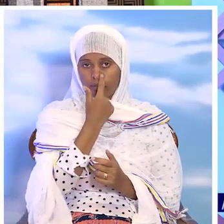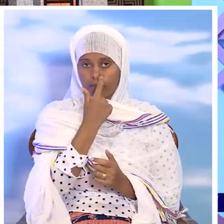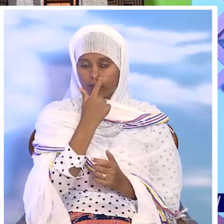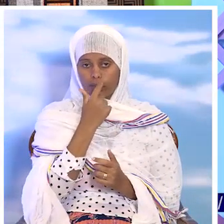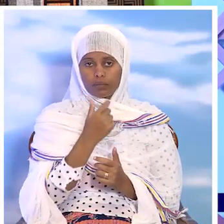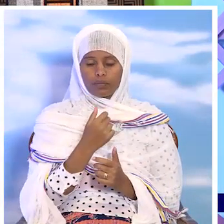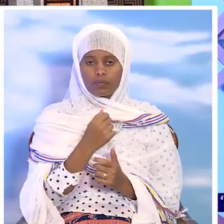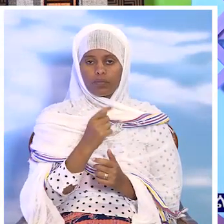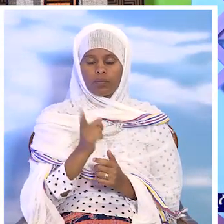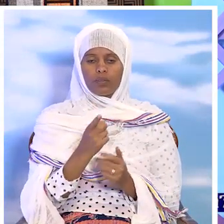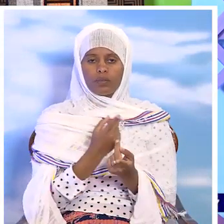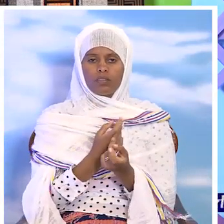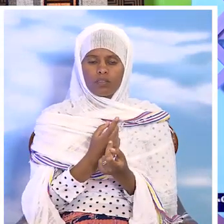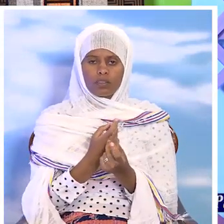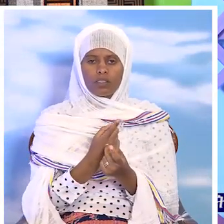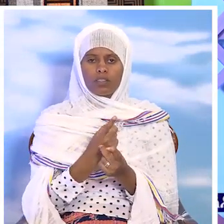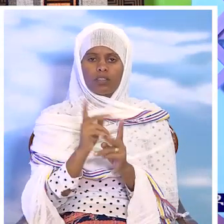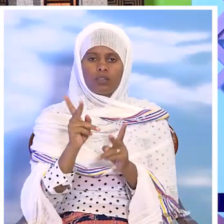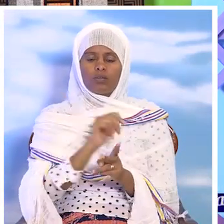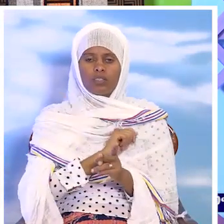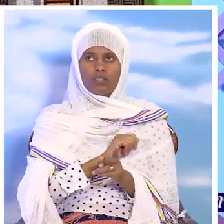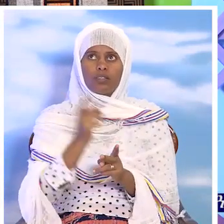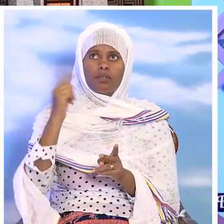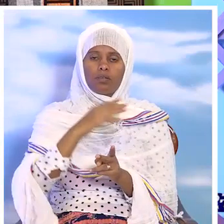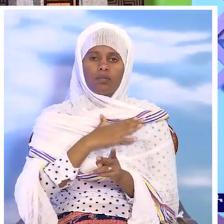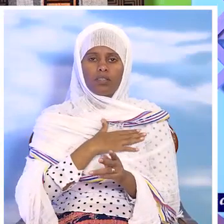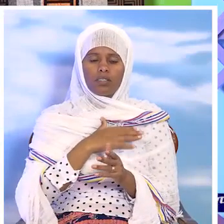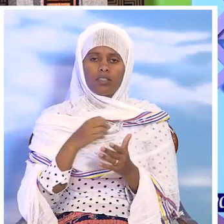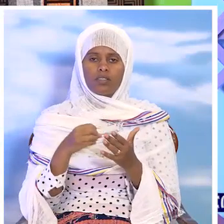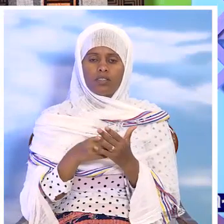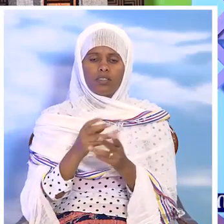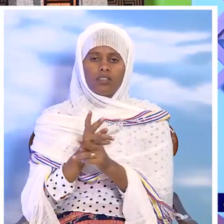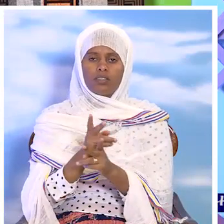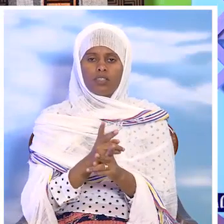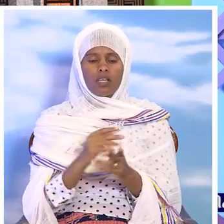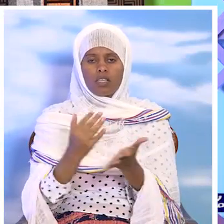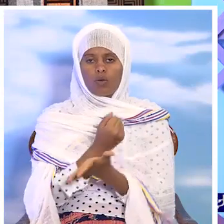ስለዚ እዚ ፈተነታት እዚ ክፍተን ስለ ዝፀንሐ ክርስቶስ ኣምላኽና ስለ ዝሰዓሮ ድማኒ